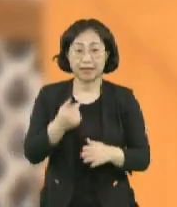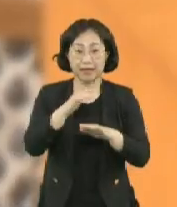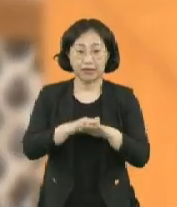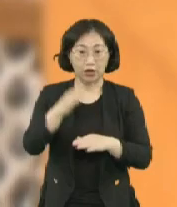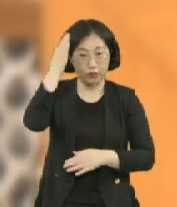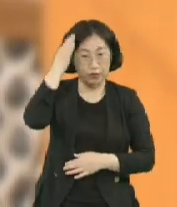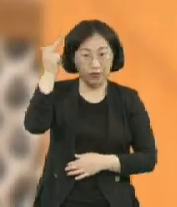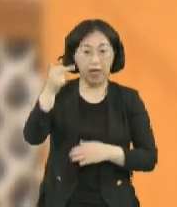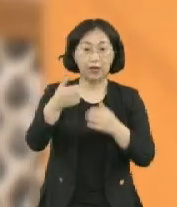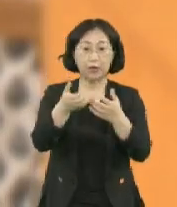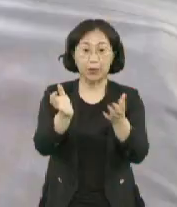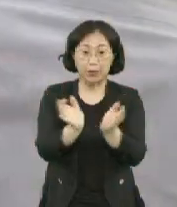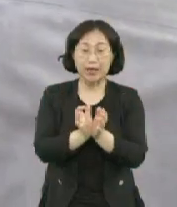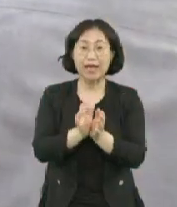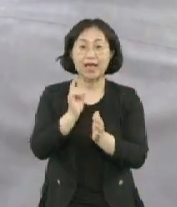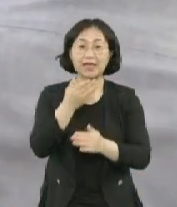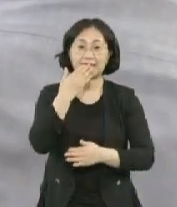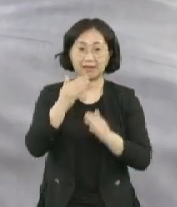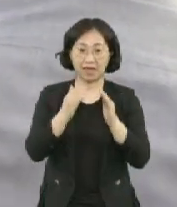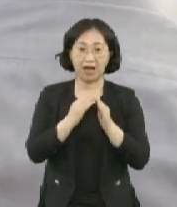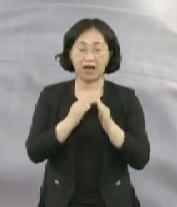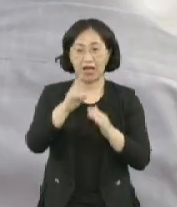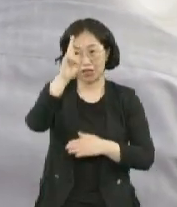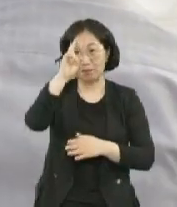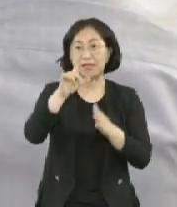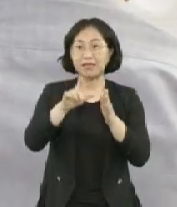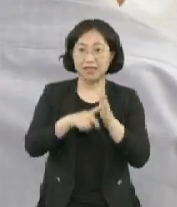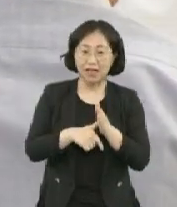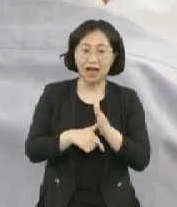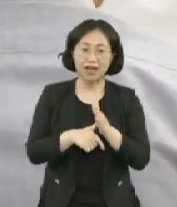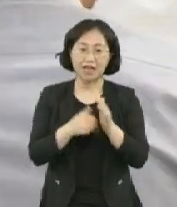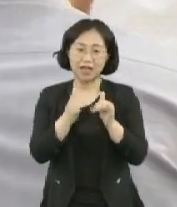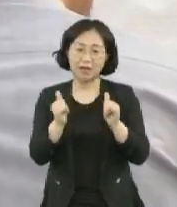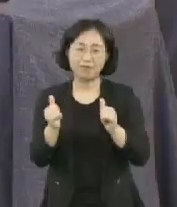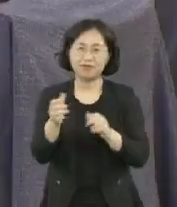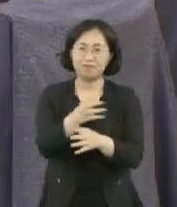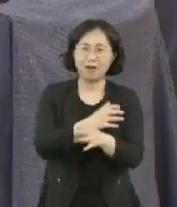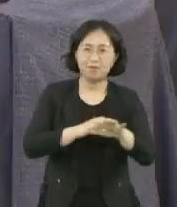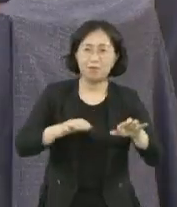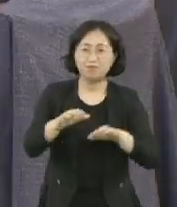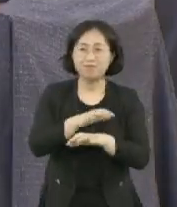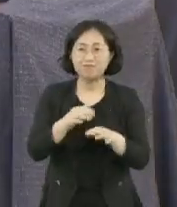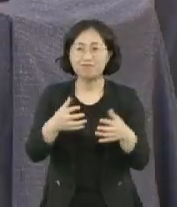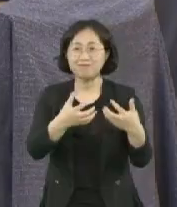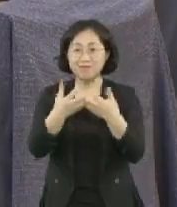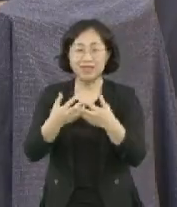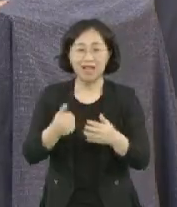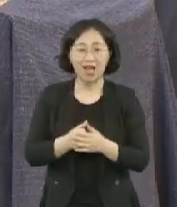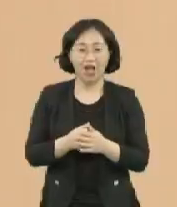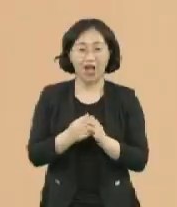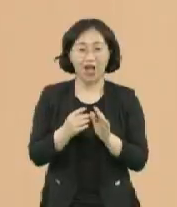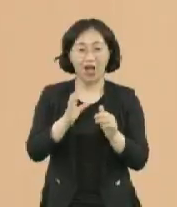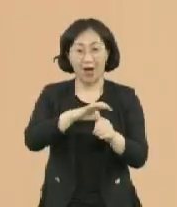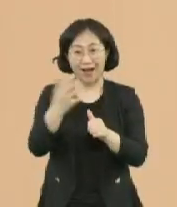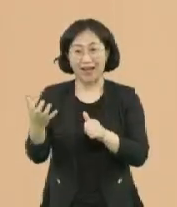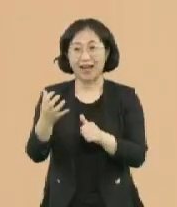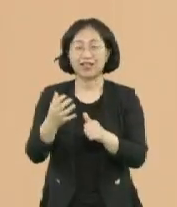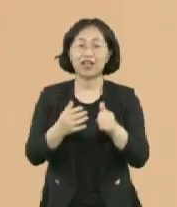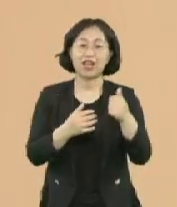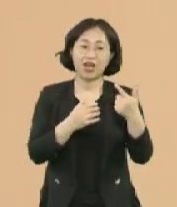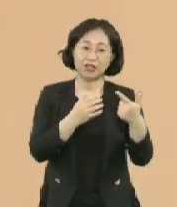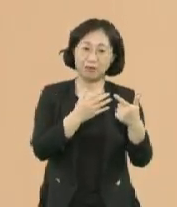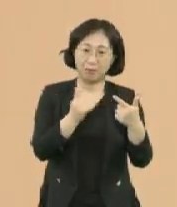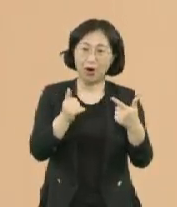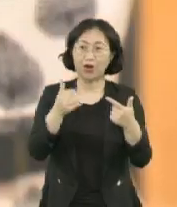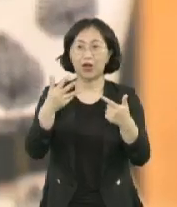대전 둔산동의 한 식당, 점심시간을 맞이해 손님들로 북적입니다. 거리두기 완화 조치로 6명에서